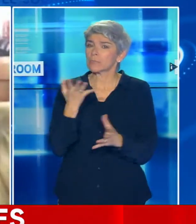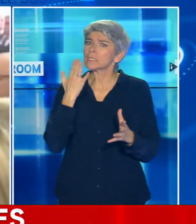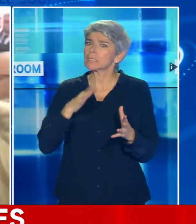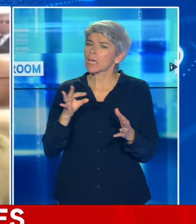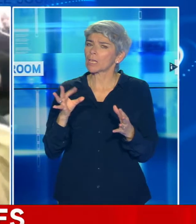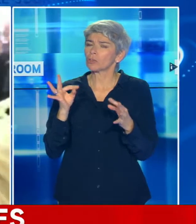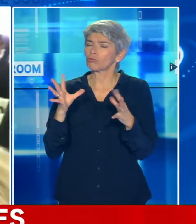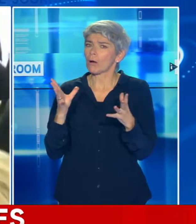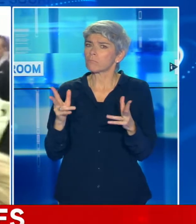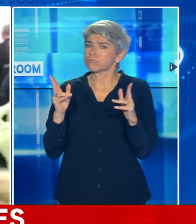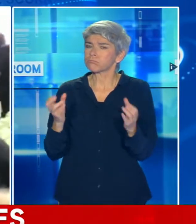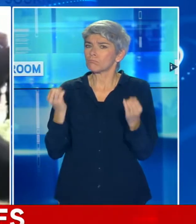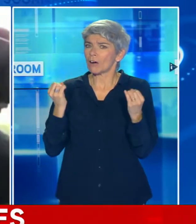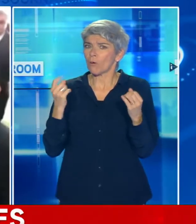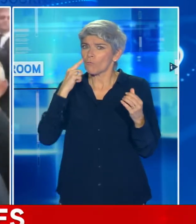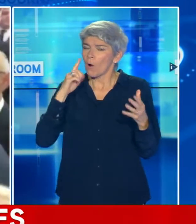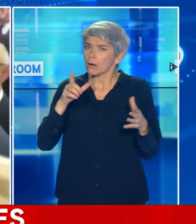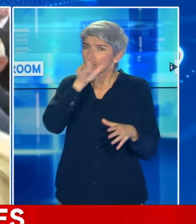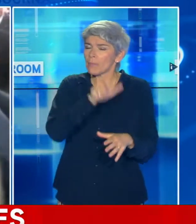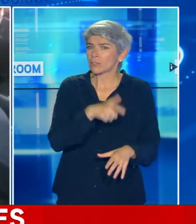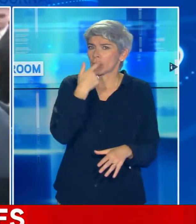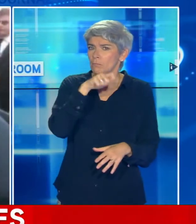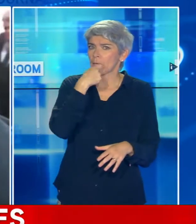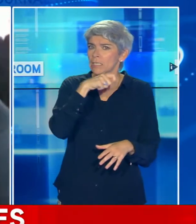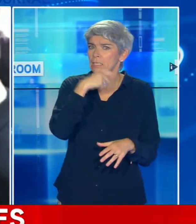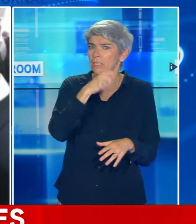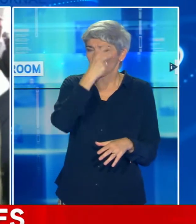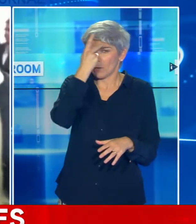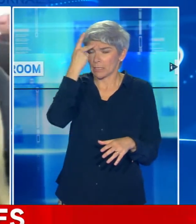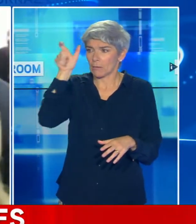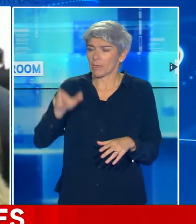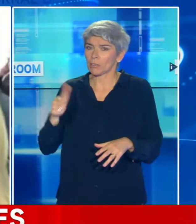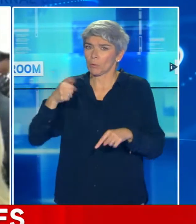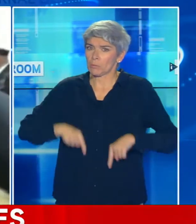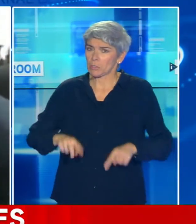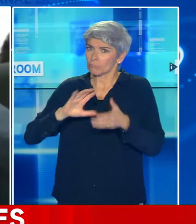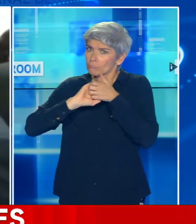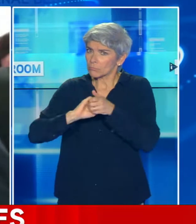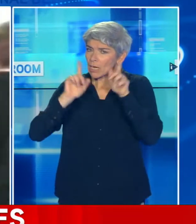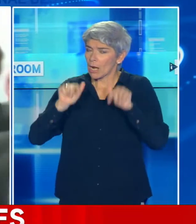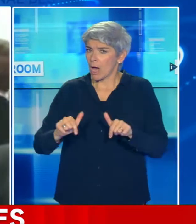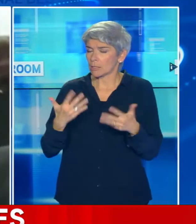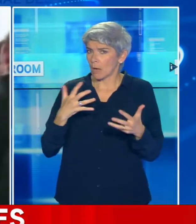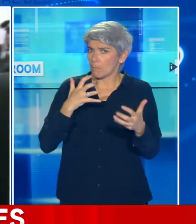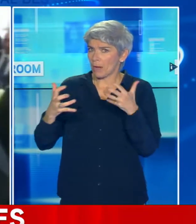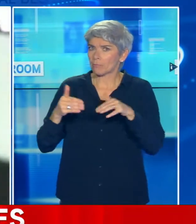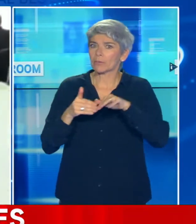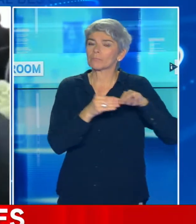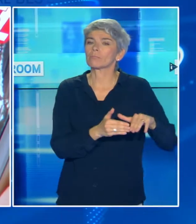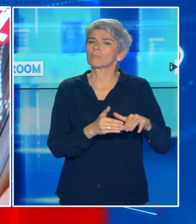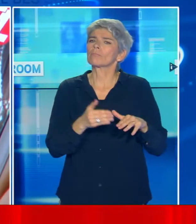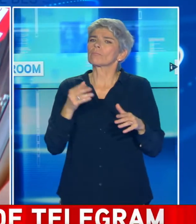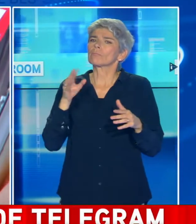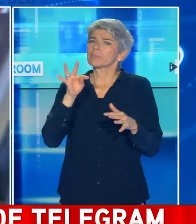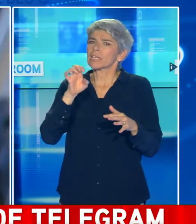de la cérémonie, cette poignée de main très symbolique entre Benyamin Netanyahou et le président palestinien Mahmoud Abbas.